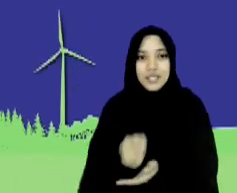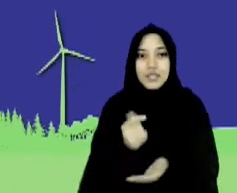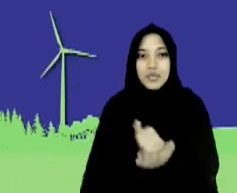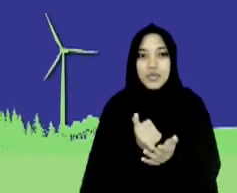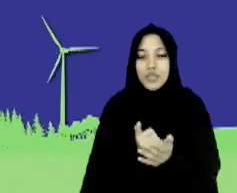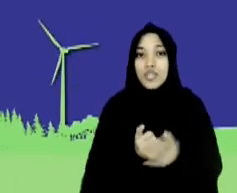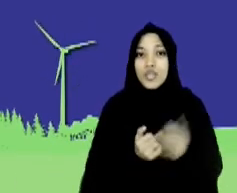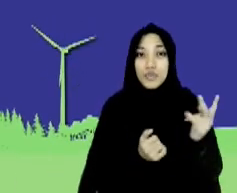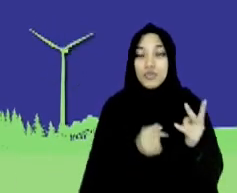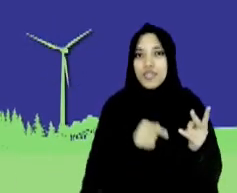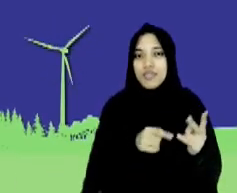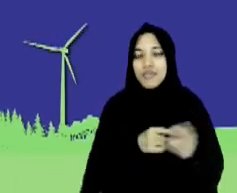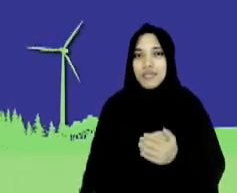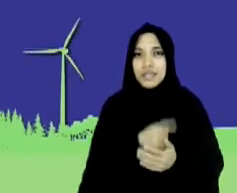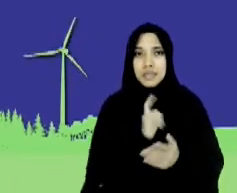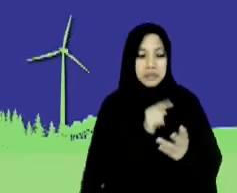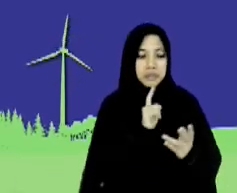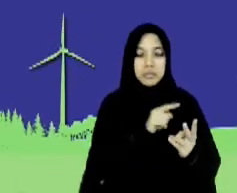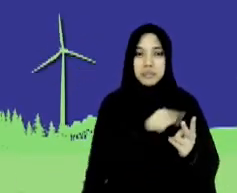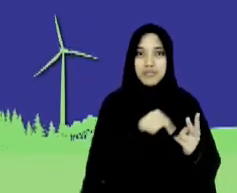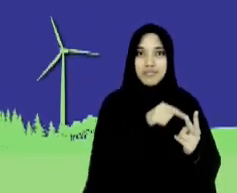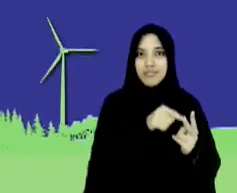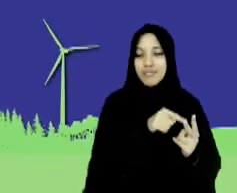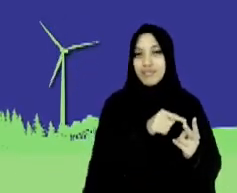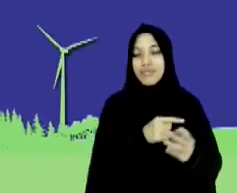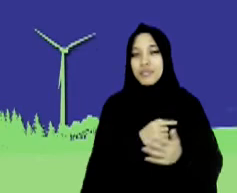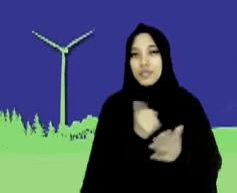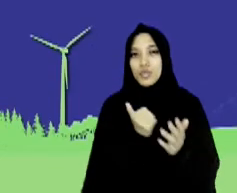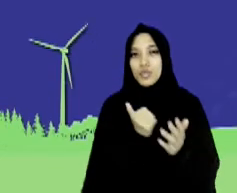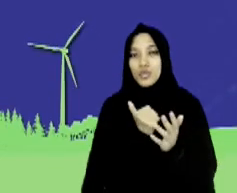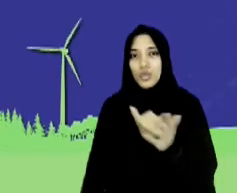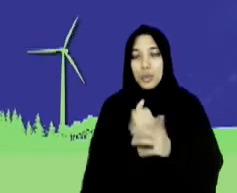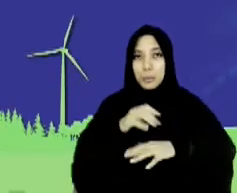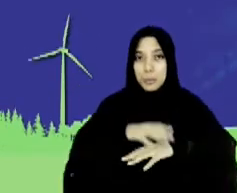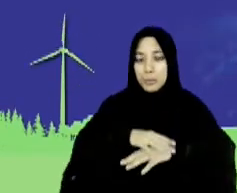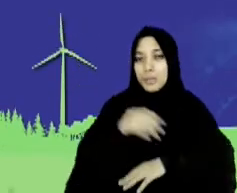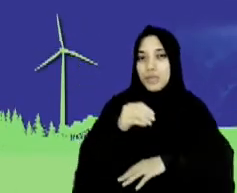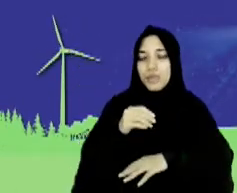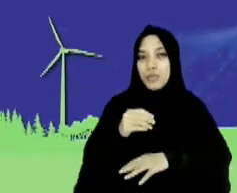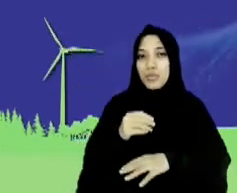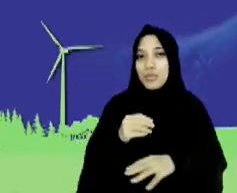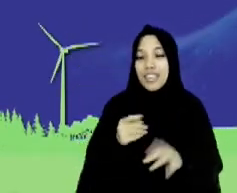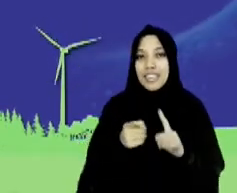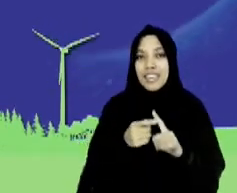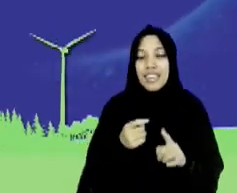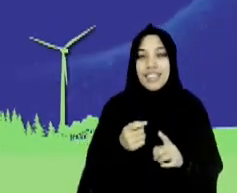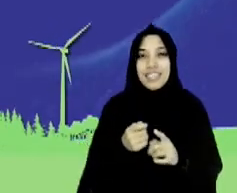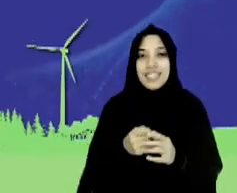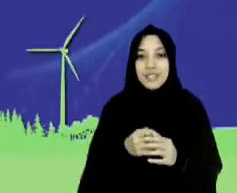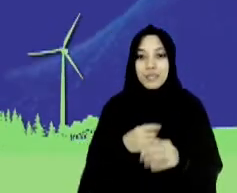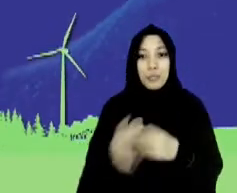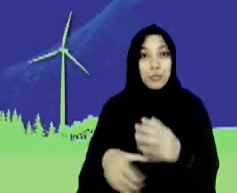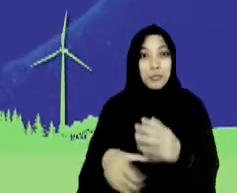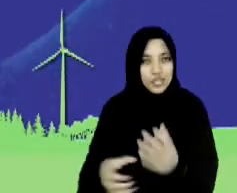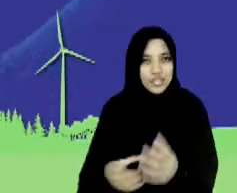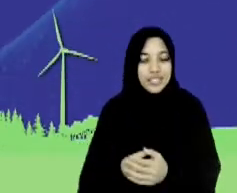job gitu kan karena mereka adalah our main source FR material basically jadi untuk eh bisa